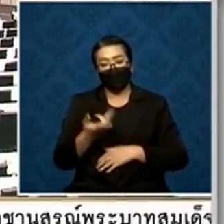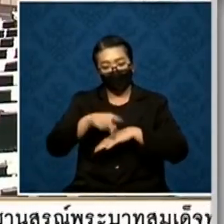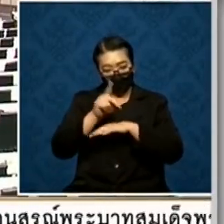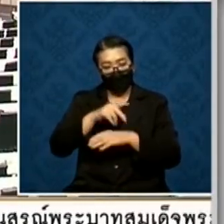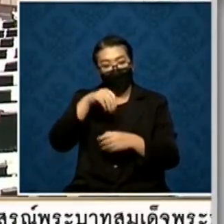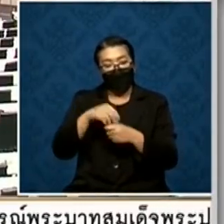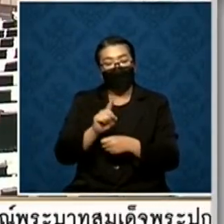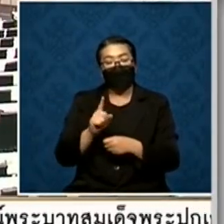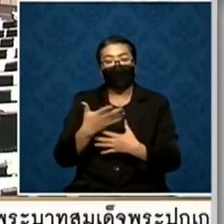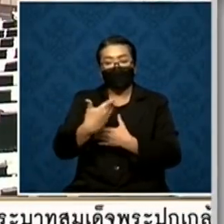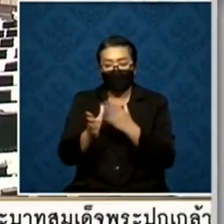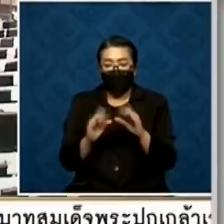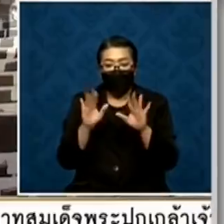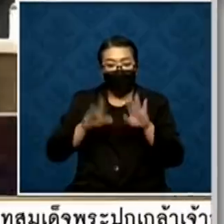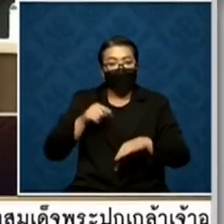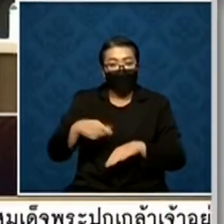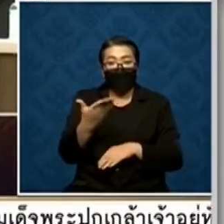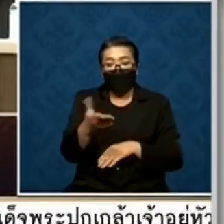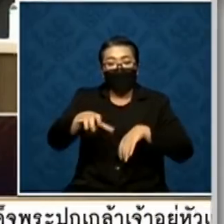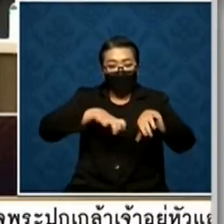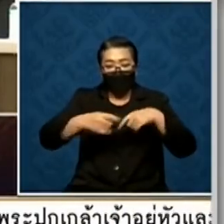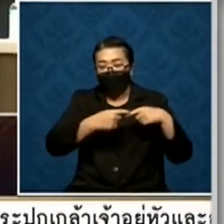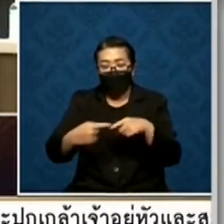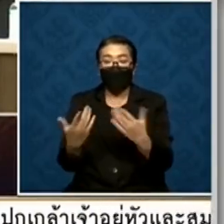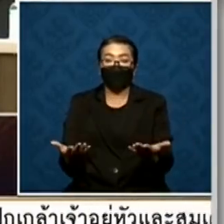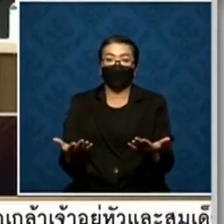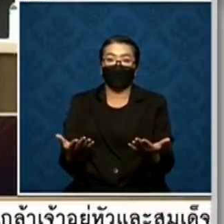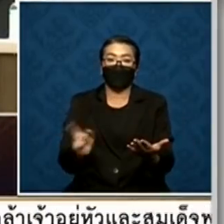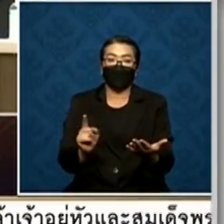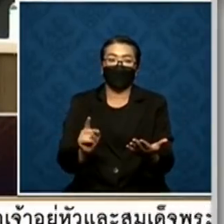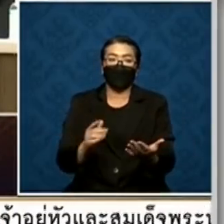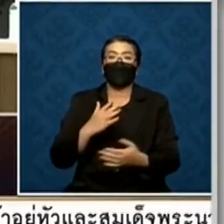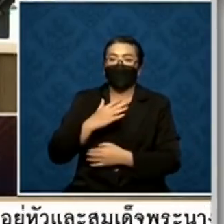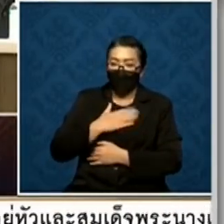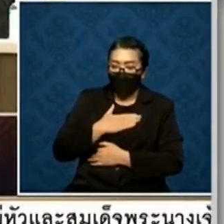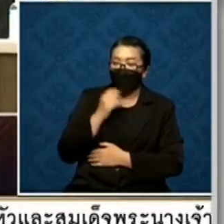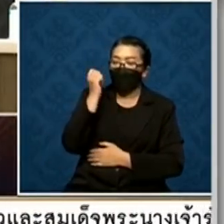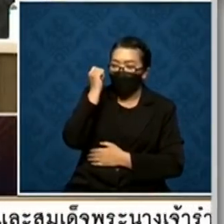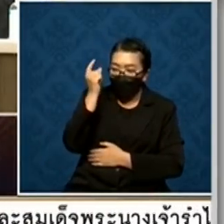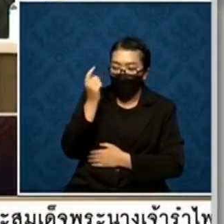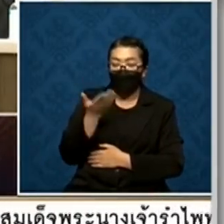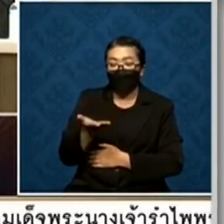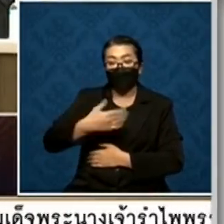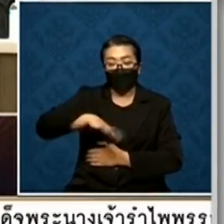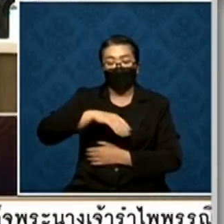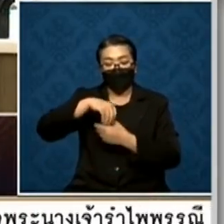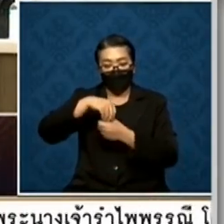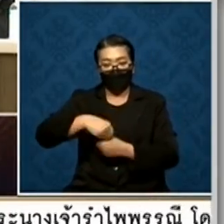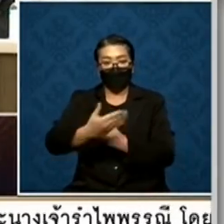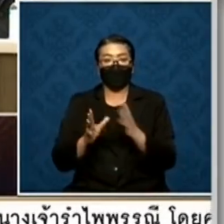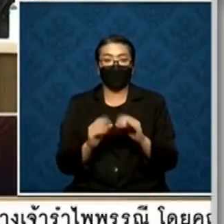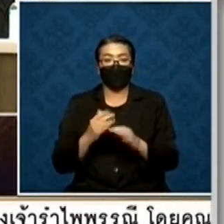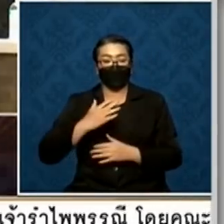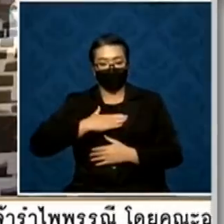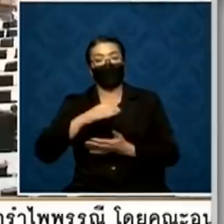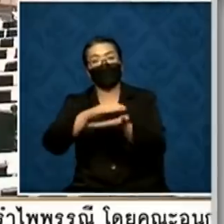วันเรื่องต่อมาก็เลยใช้สีการว่าเมื่อเรื่องของเขาไม่ผ่านเรื่องต่อมาเขาก็ไม่รับเมื่อไม่รับก็ต้องลง